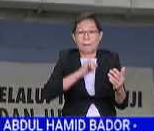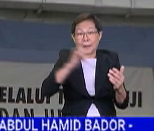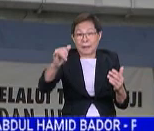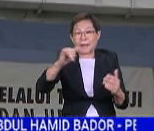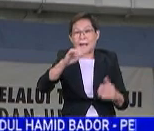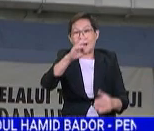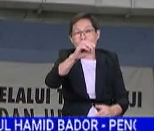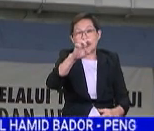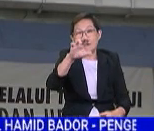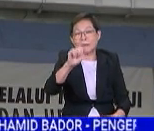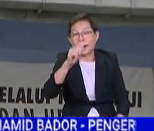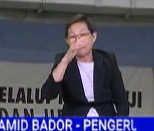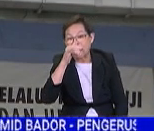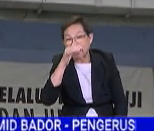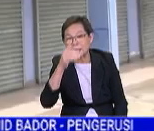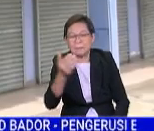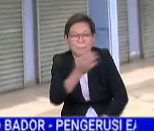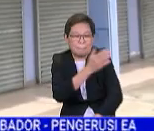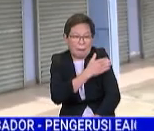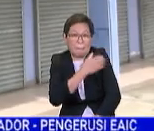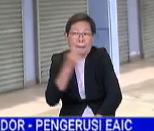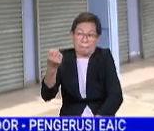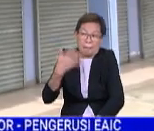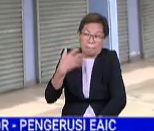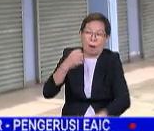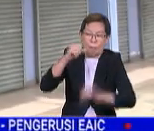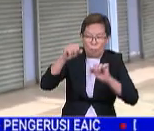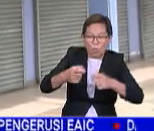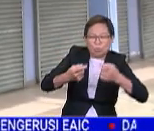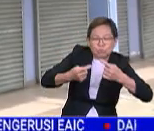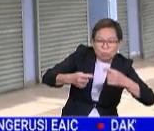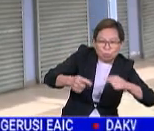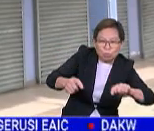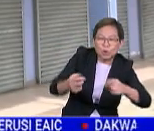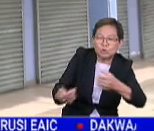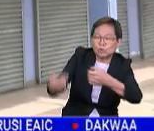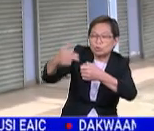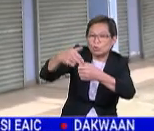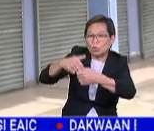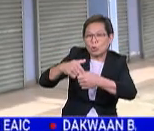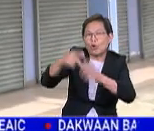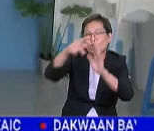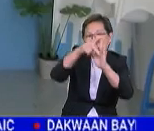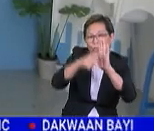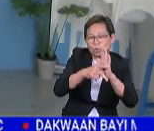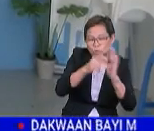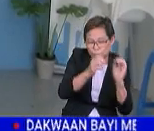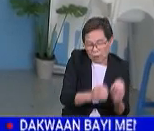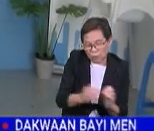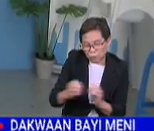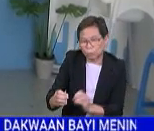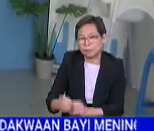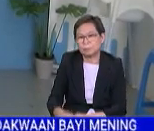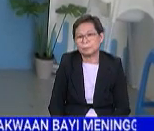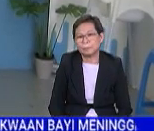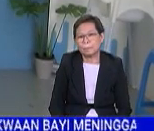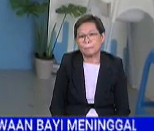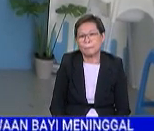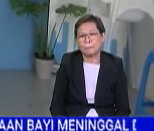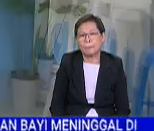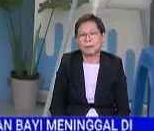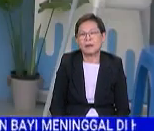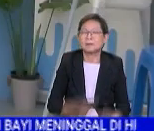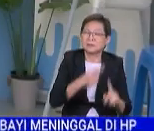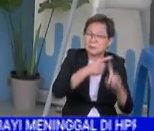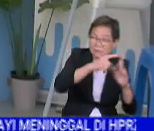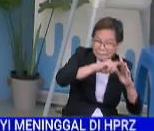Melaka dan diorang bagi tahu boleh cuba join kursus-kursus yang diorang anjurkan. Dan dari